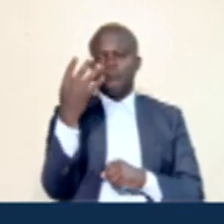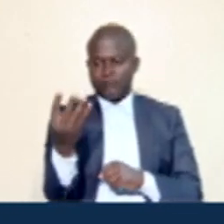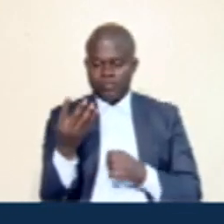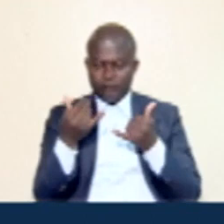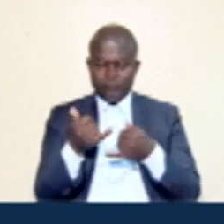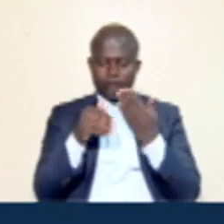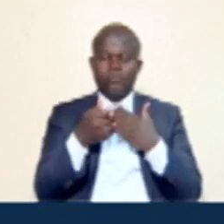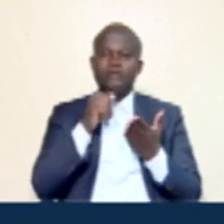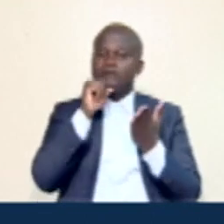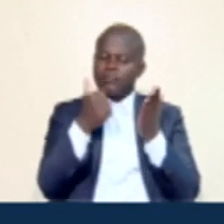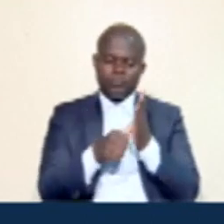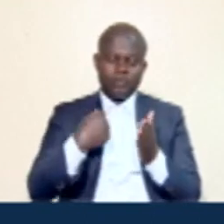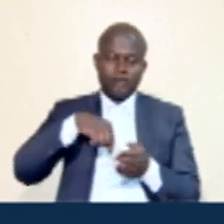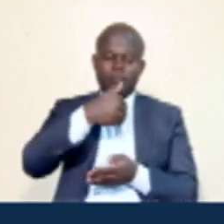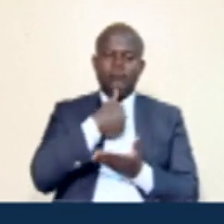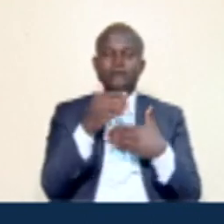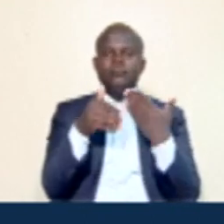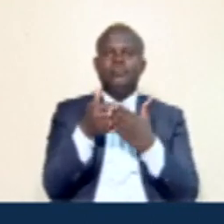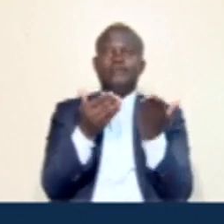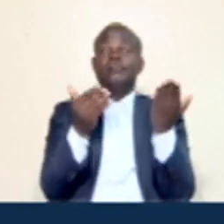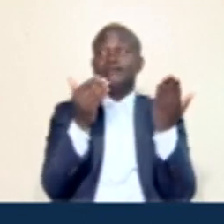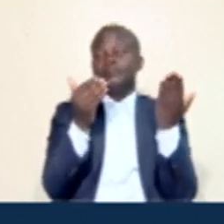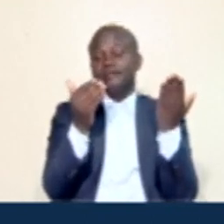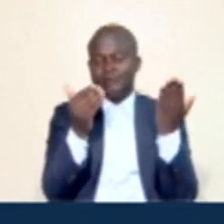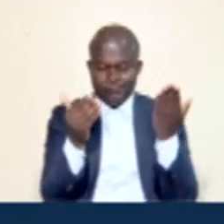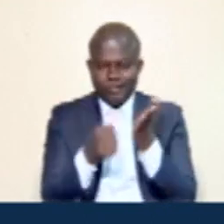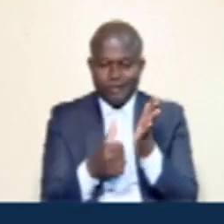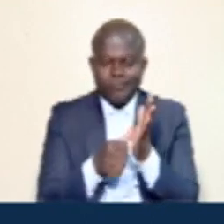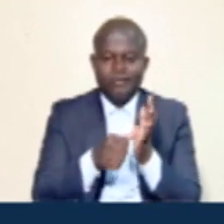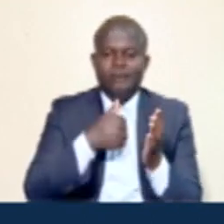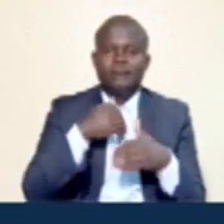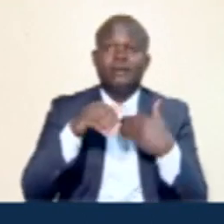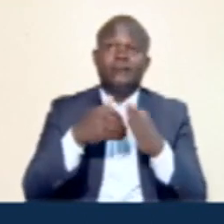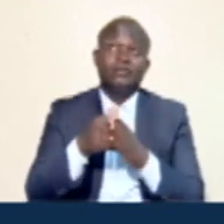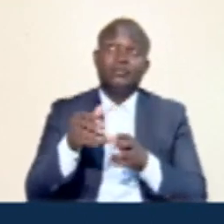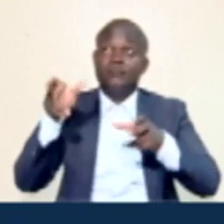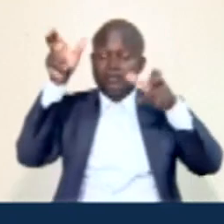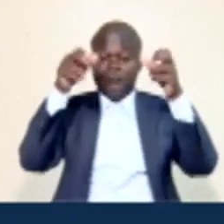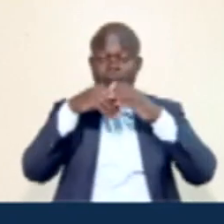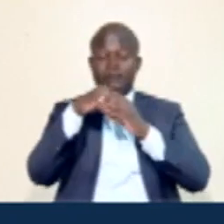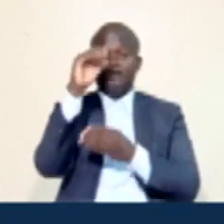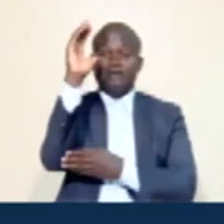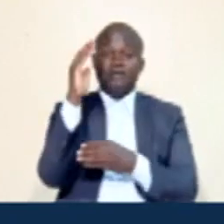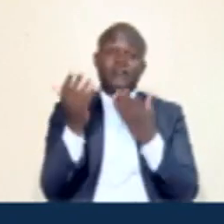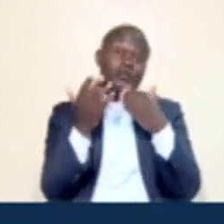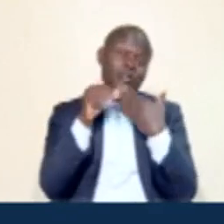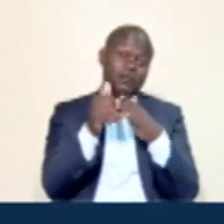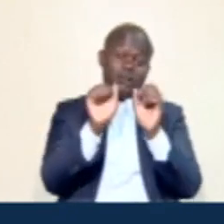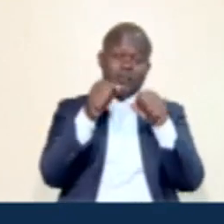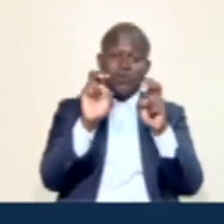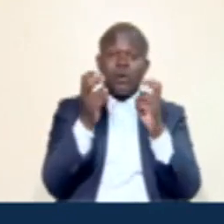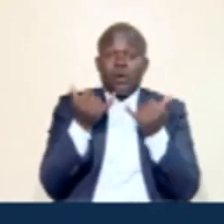ubu rero nta kibazo dufite cy'ibiti amapoto y'ibiti wenda birashoboka ko